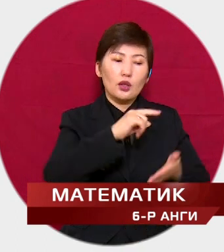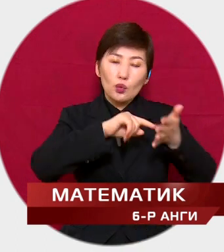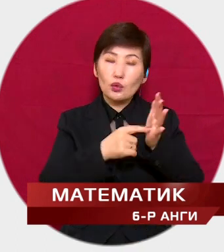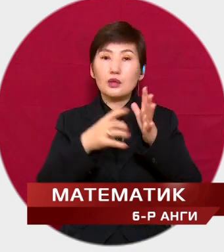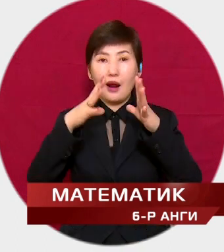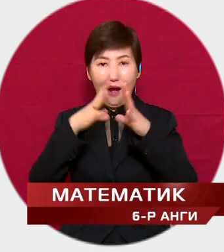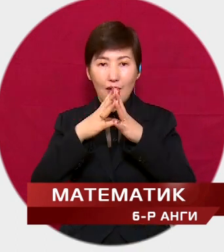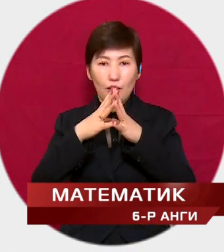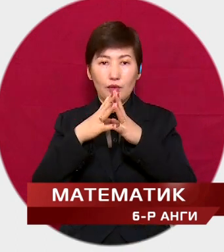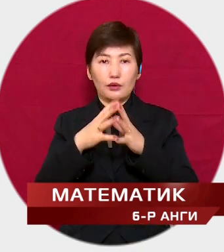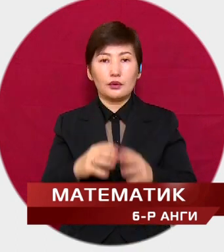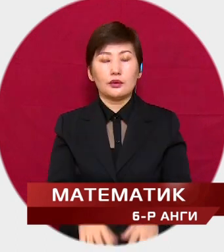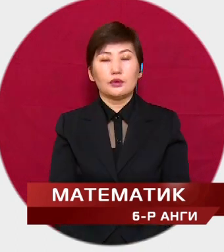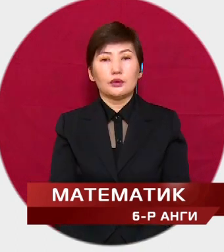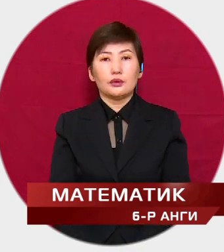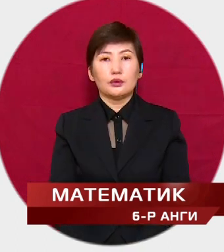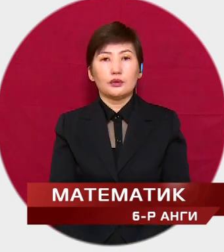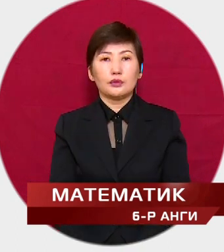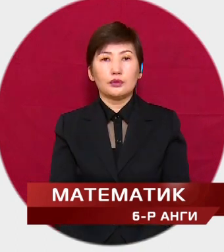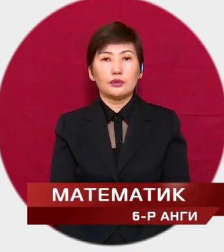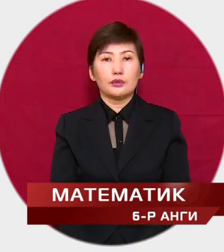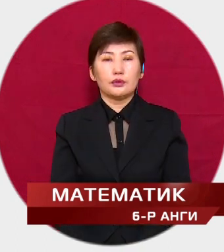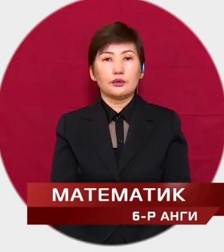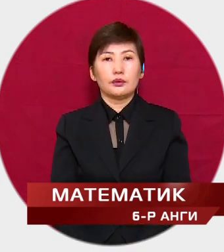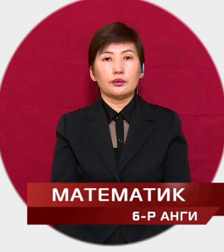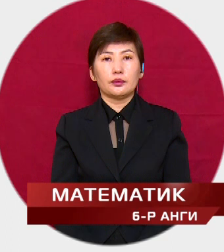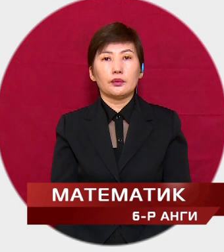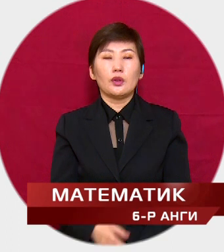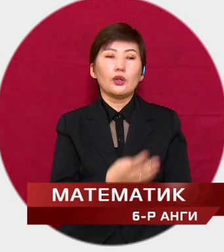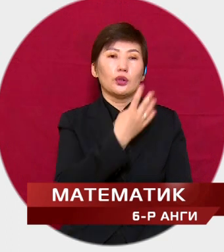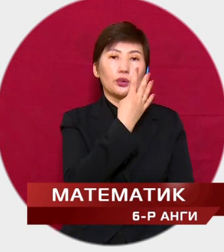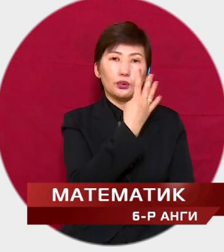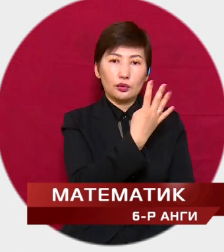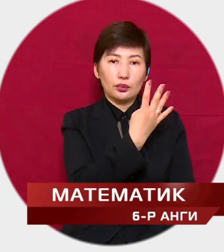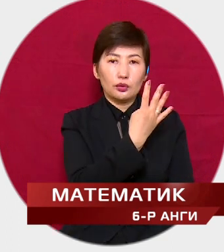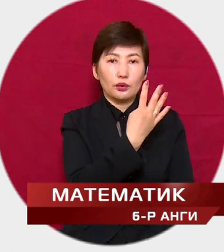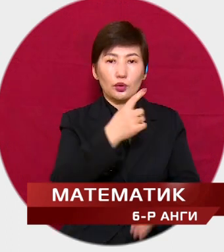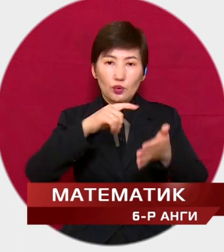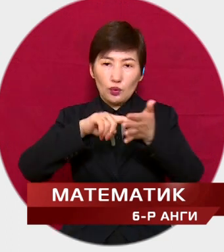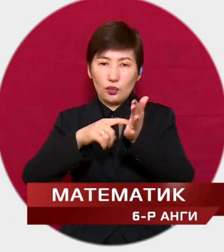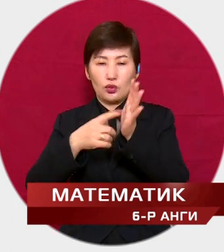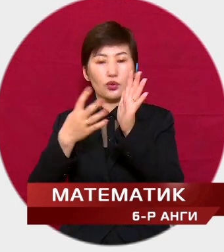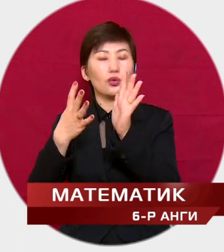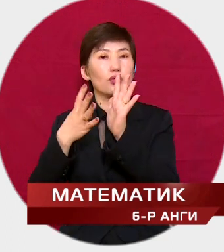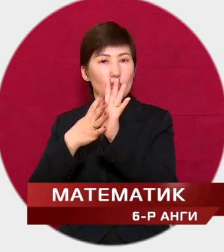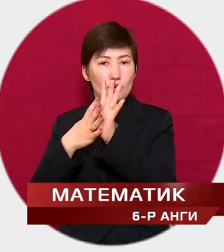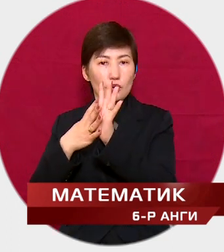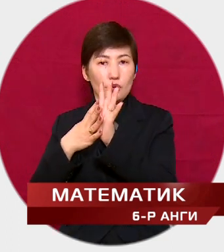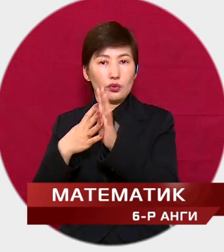нэг цэцэг тарьсан хүүхэд 10. За үн дээрээ дөрвөн цэцэг тарьсан хүүхэд бол 9 байгаа учраас 4-ийг 9-өөр